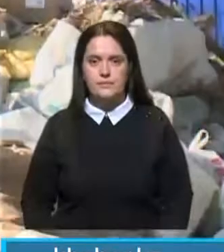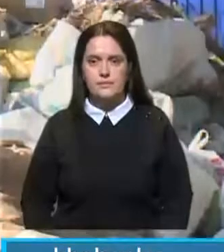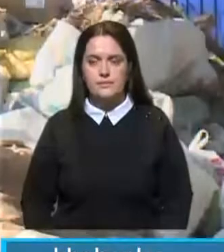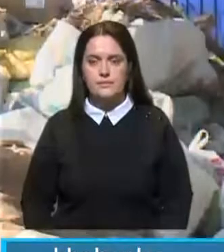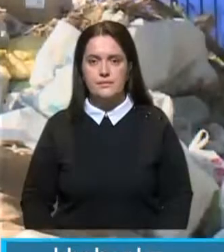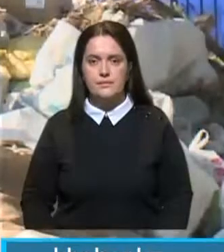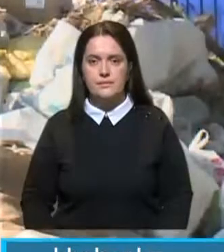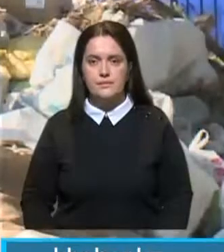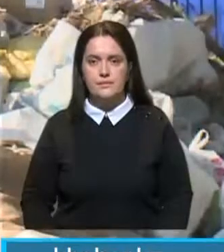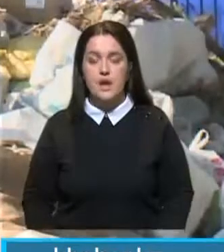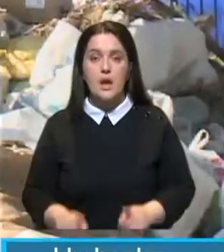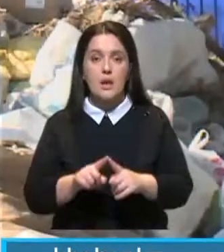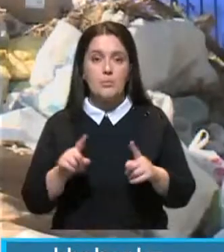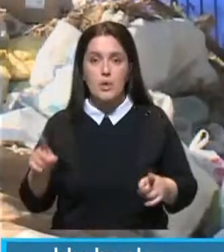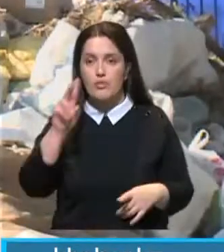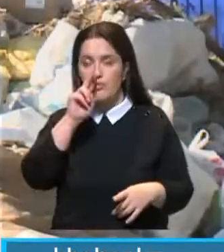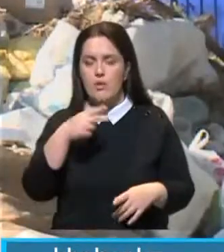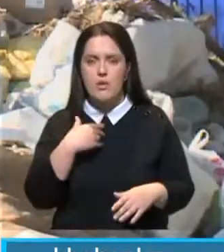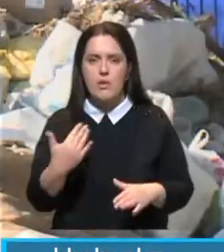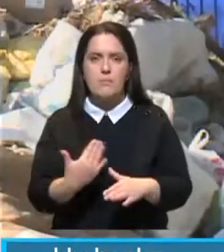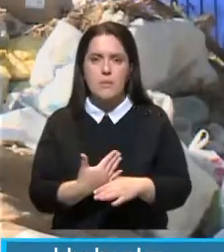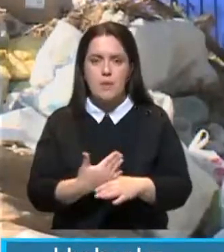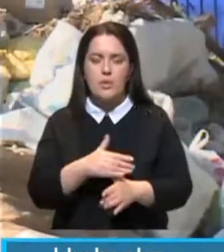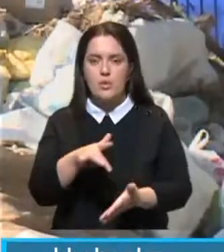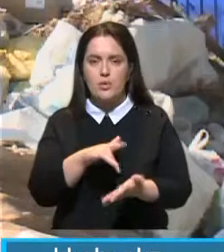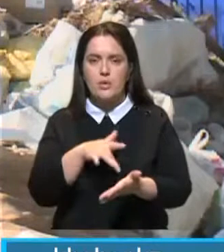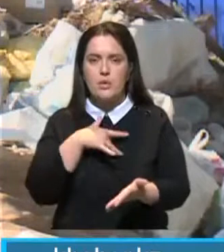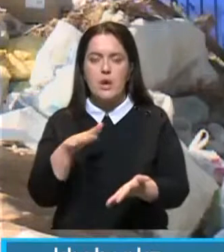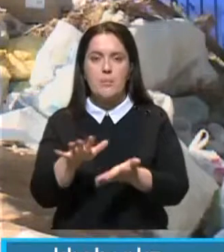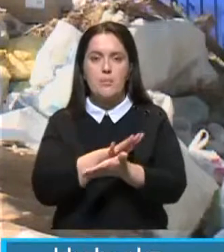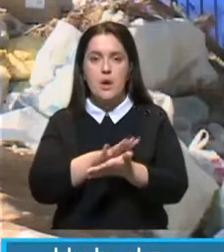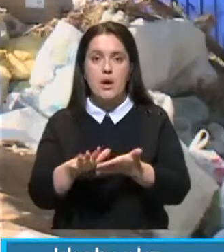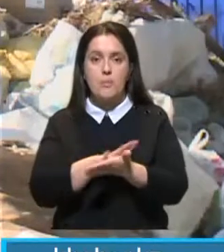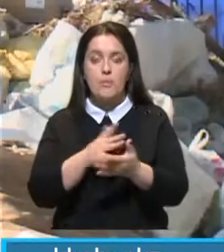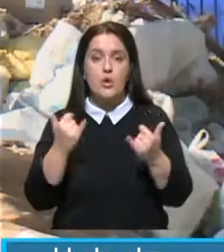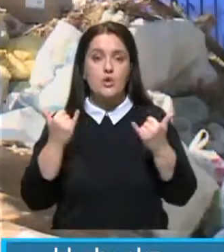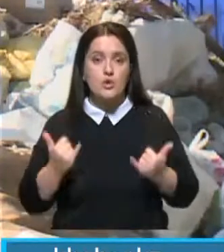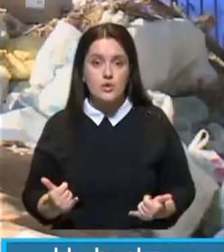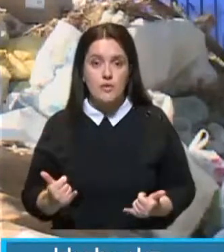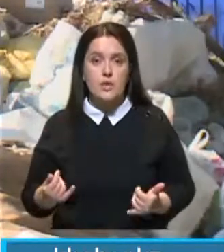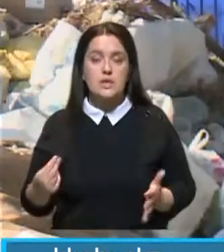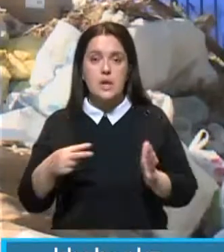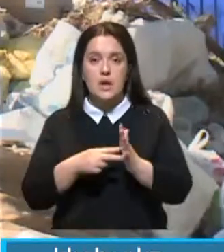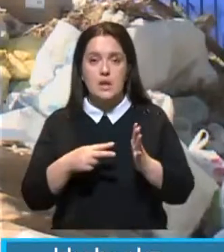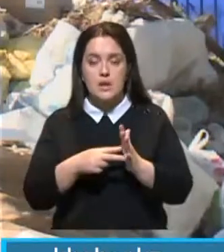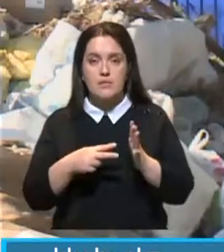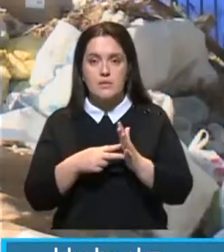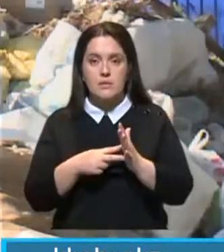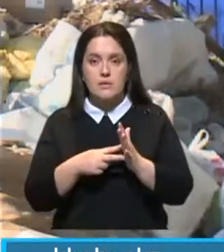На протяжении 2 лет мы помогали городу, возили бесплатно. Но с сегодняшней ситуацией с тарифом мы уже